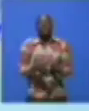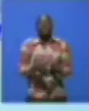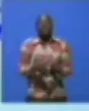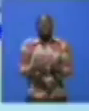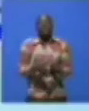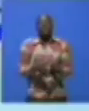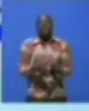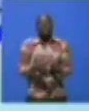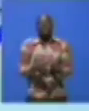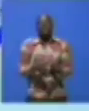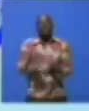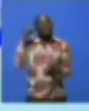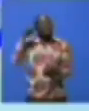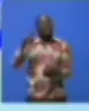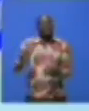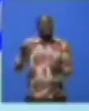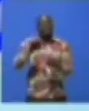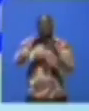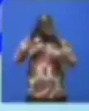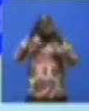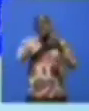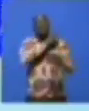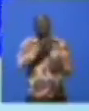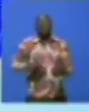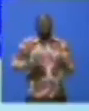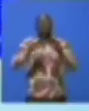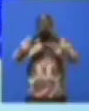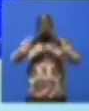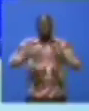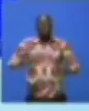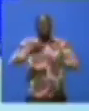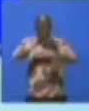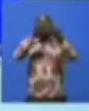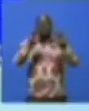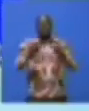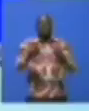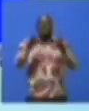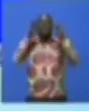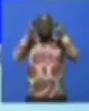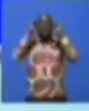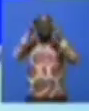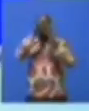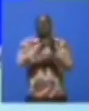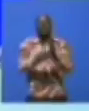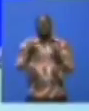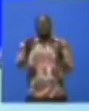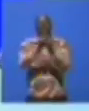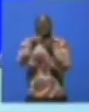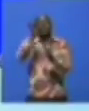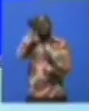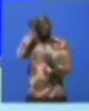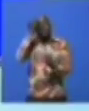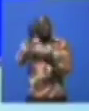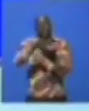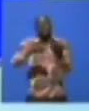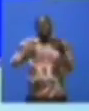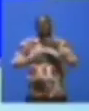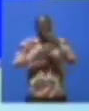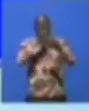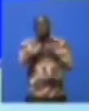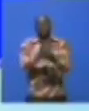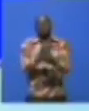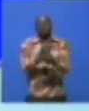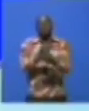À l'hémicycle, hier, il a été question d'éducation avec le ministre en charge du département national. Au cours